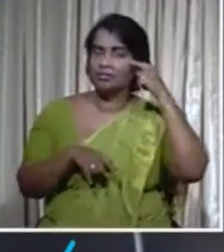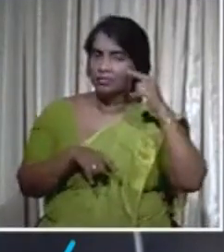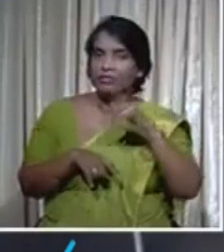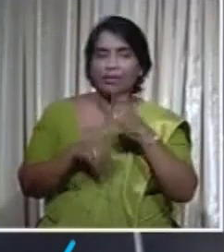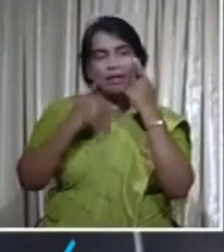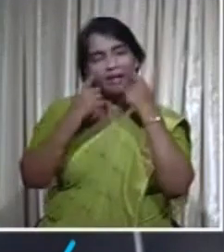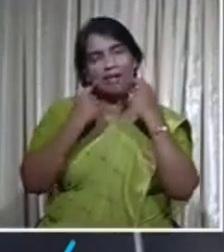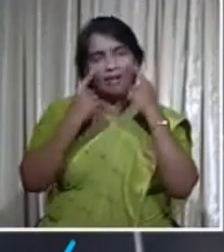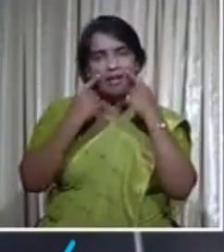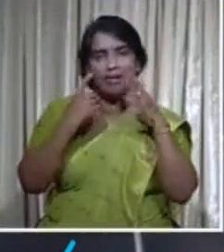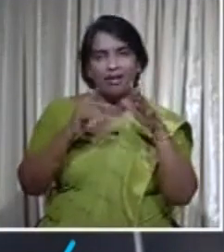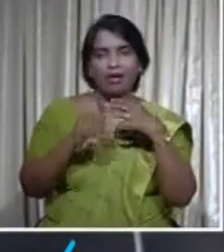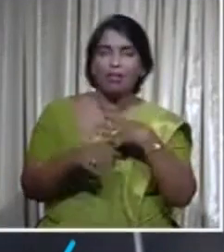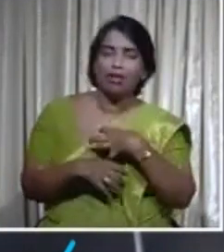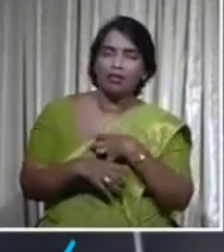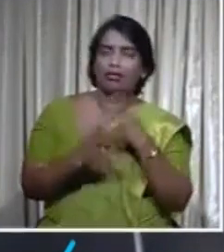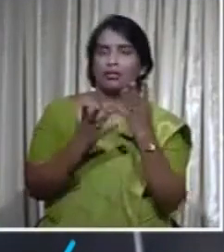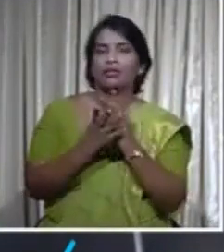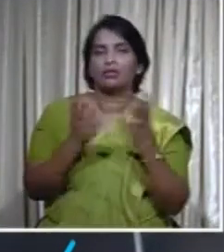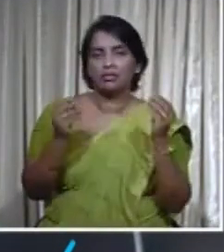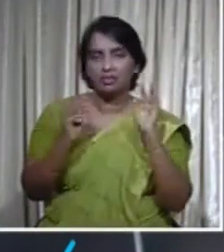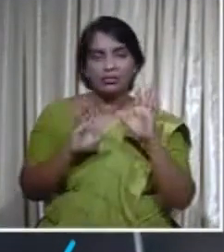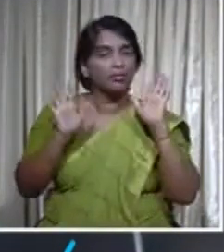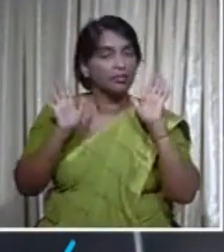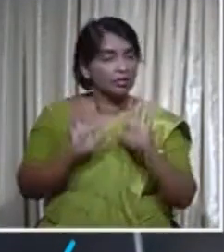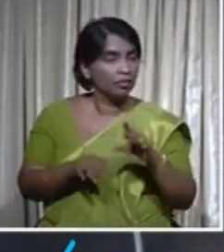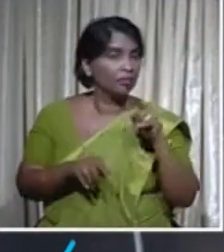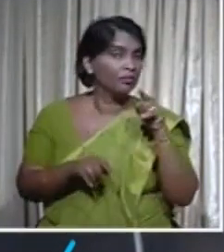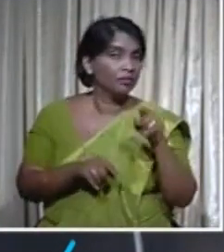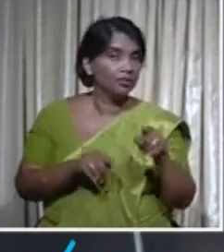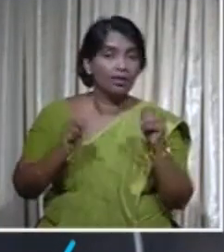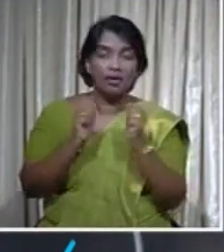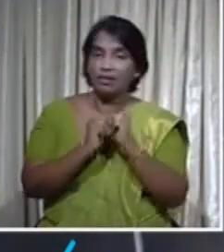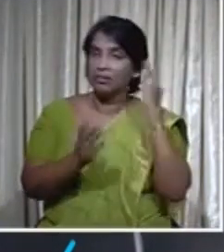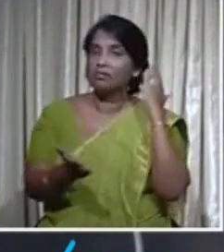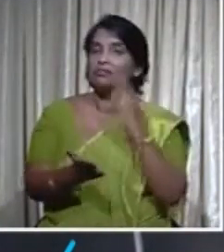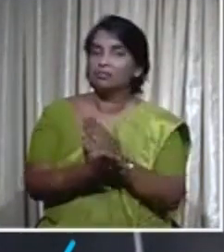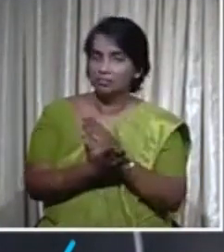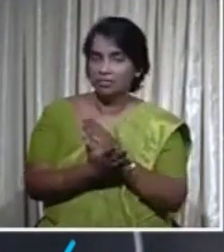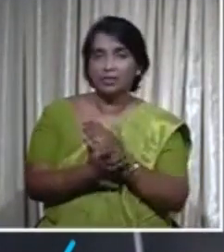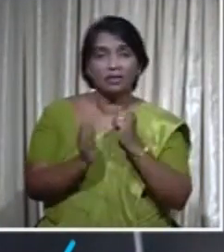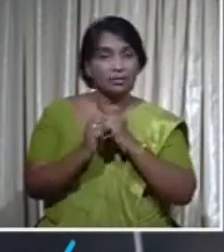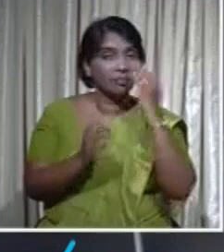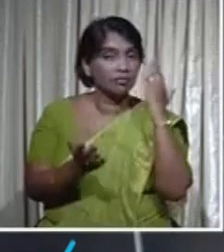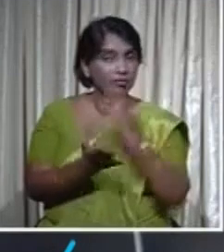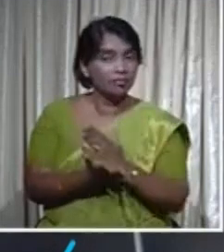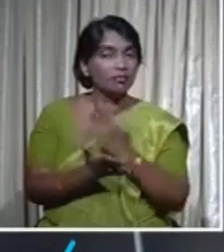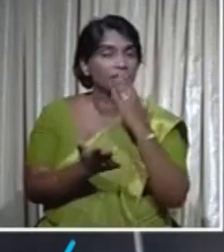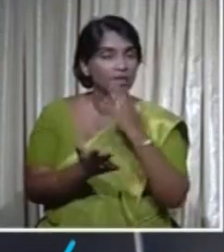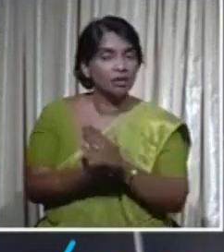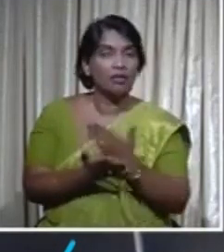நீங்கள் தடுக்க தடுக்க எங்களுடைய மக்கள் இன்னும் இந்த இன ரீதியான